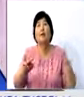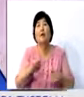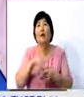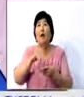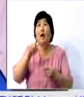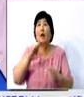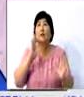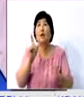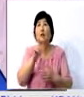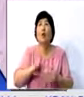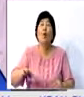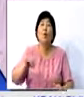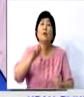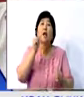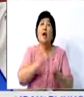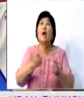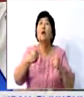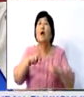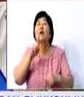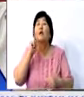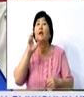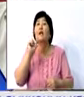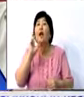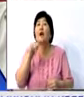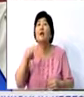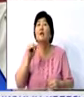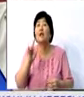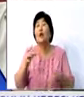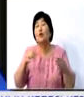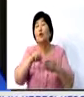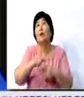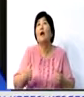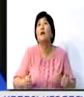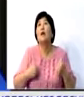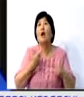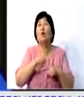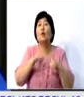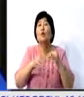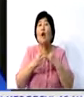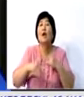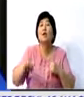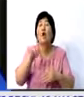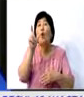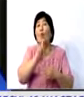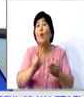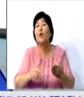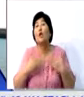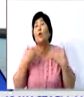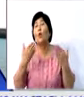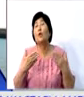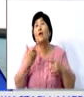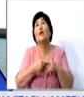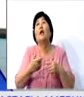қаламгерді жырлауға облыстың әр бөлігінен жас ақындар топқа қосылды. Талапкерлер әуелі туған жер төңірегіндегі өлеңдерін ортаға